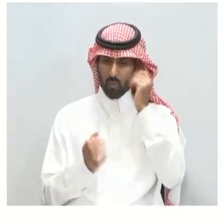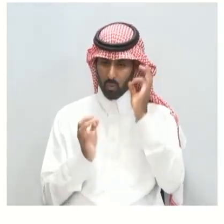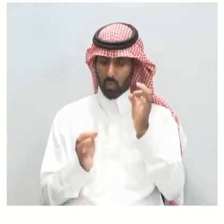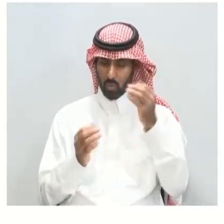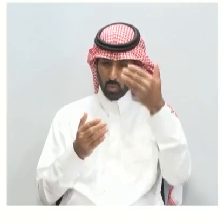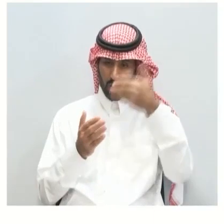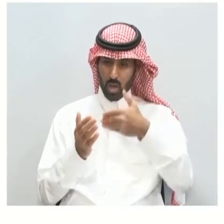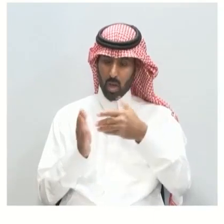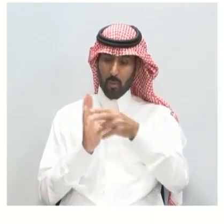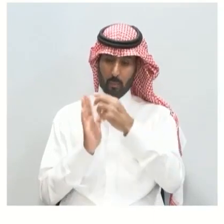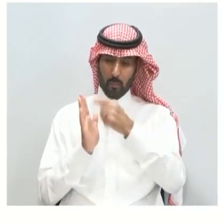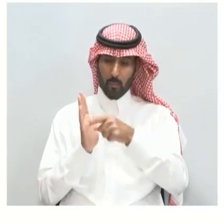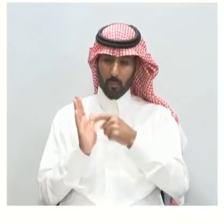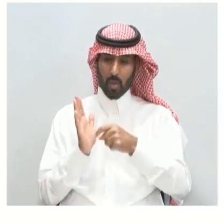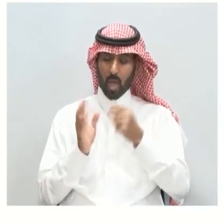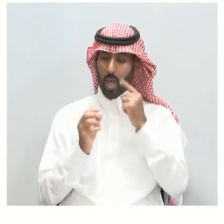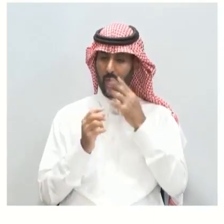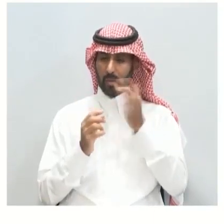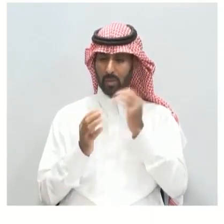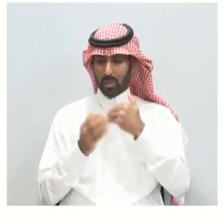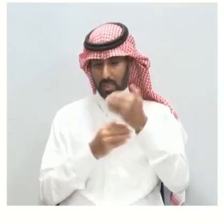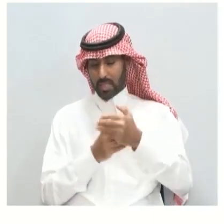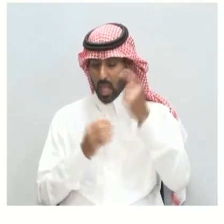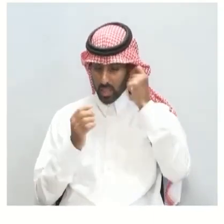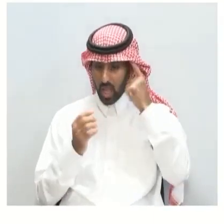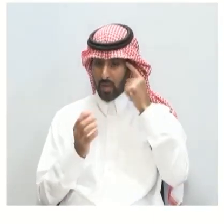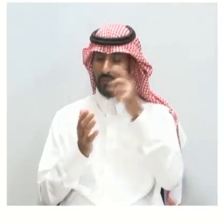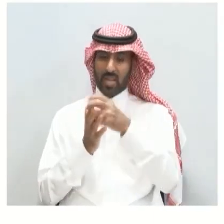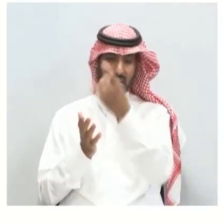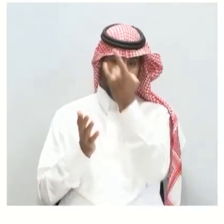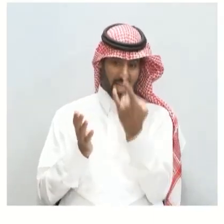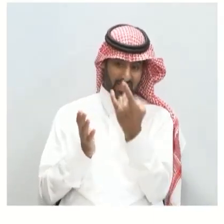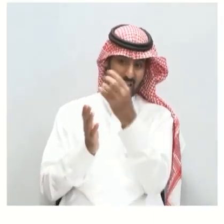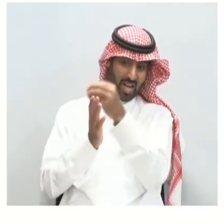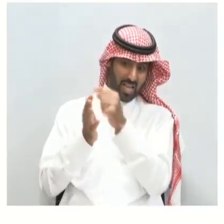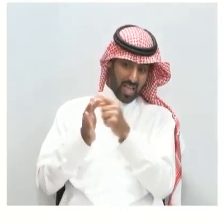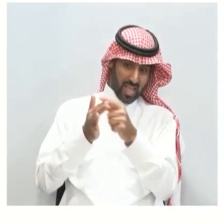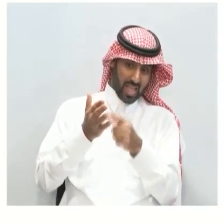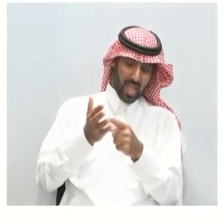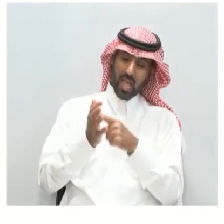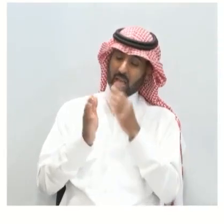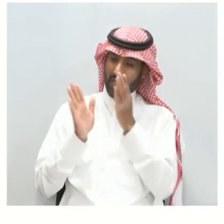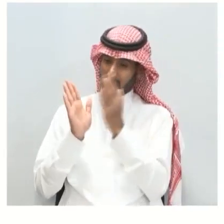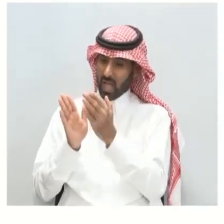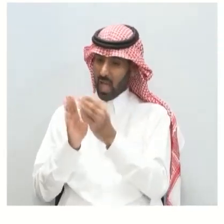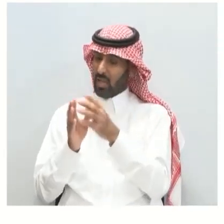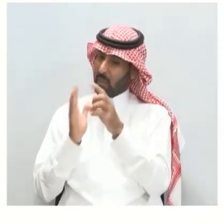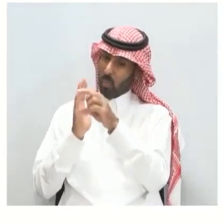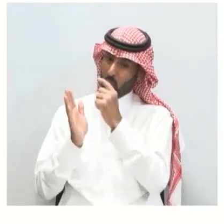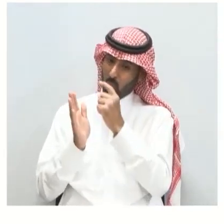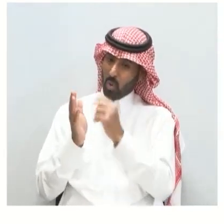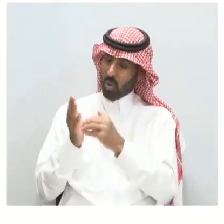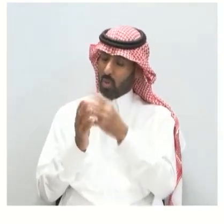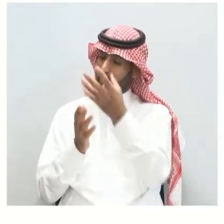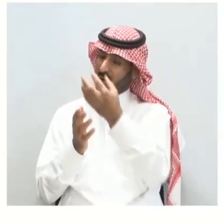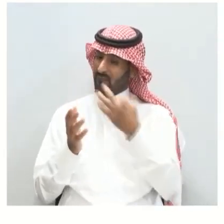حتى يتيسر عليكم معرفه تلكم المسائل ان م باد كل علم عشره الحد والموضوع ثم